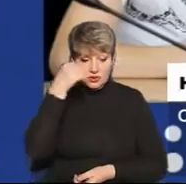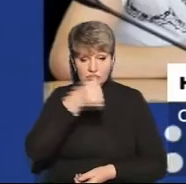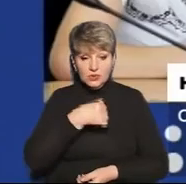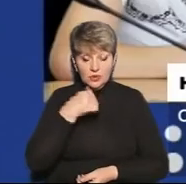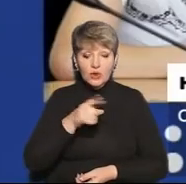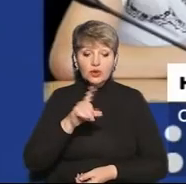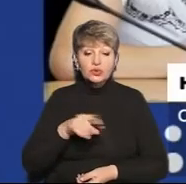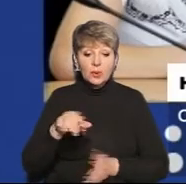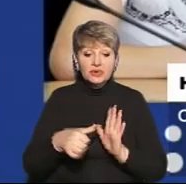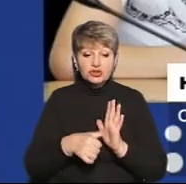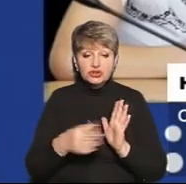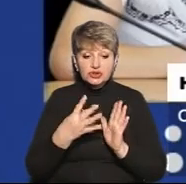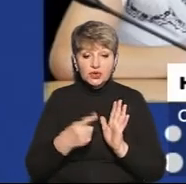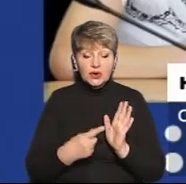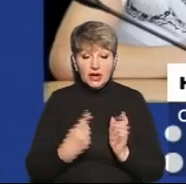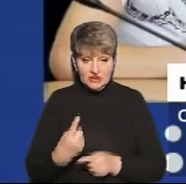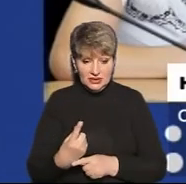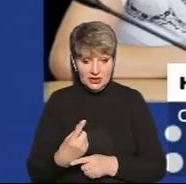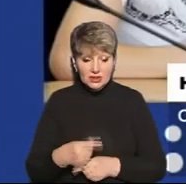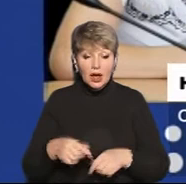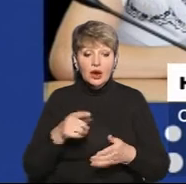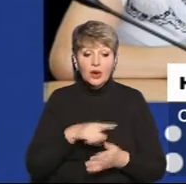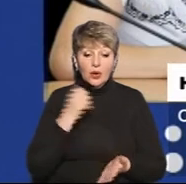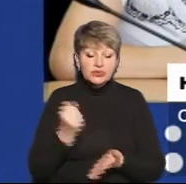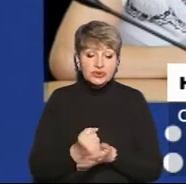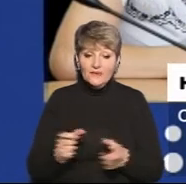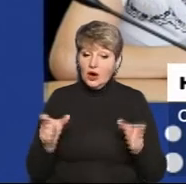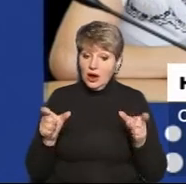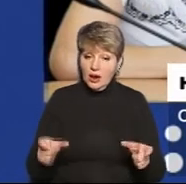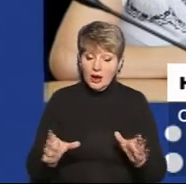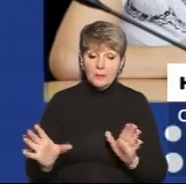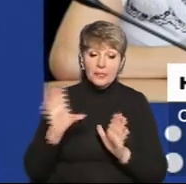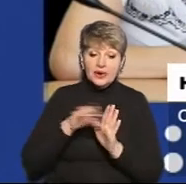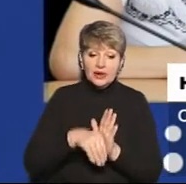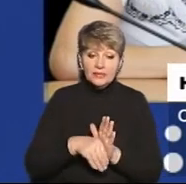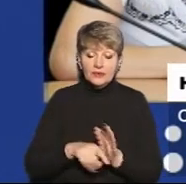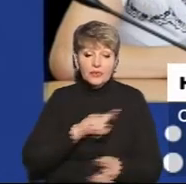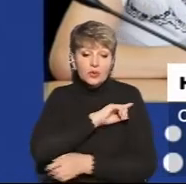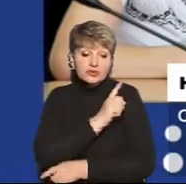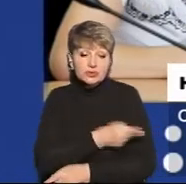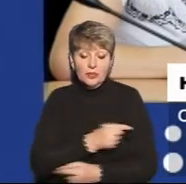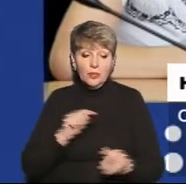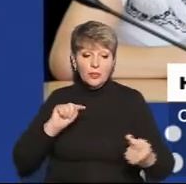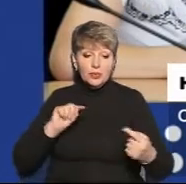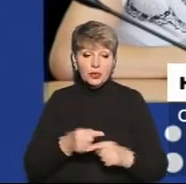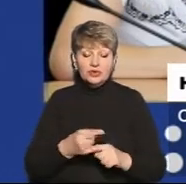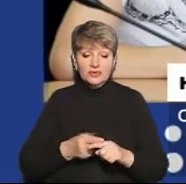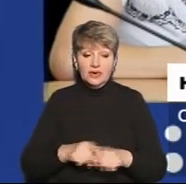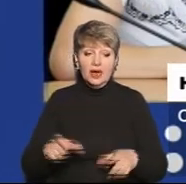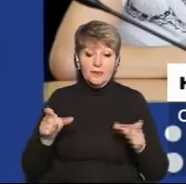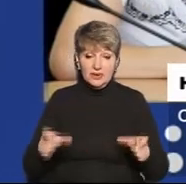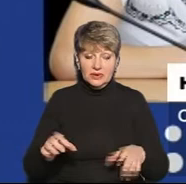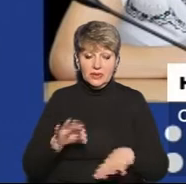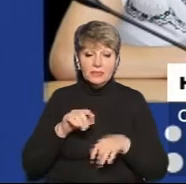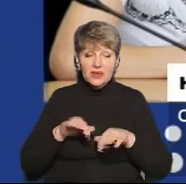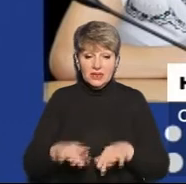року номер 641 про встановлення карантину та запровадження посилених протиепідемічних заходів на